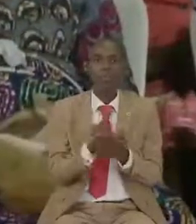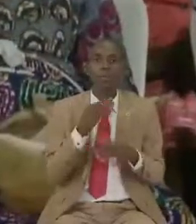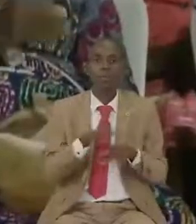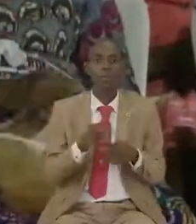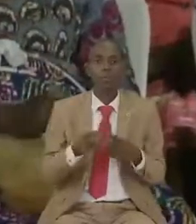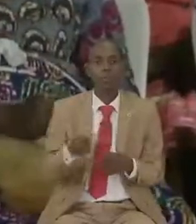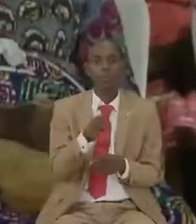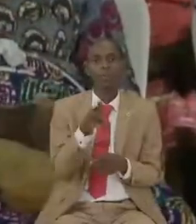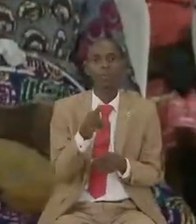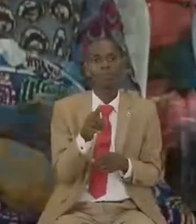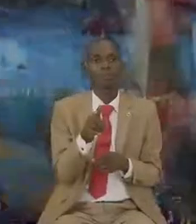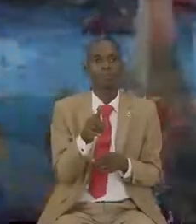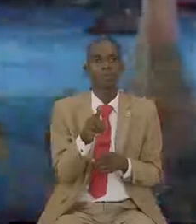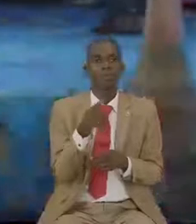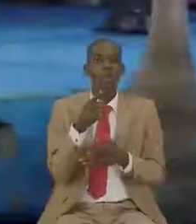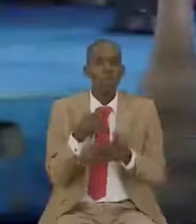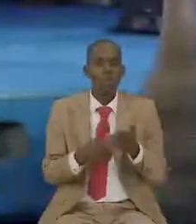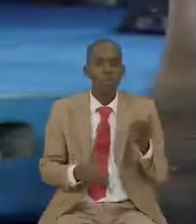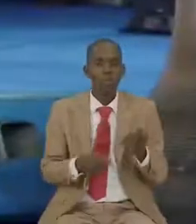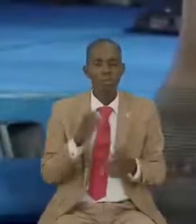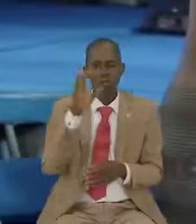le suivre ce soir.